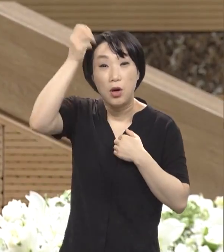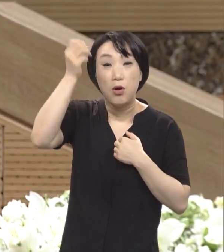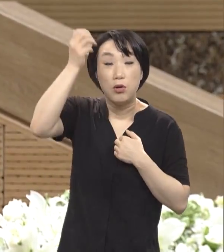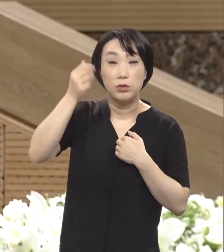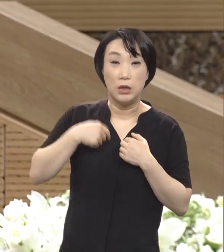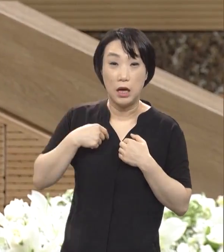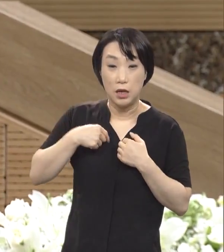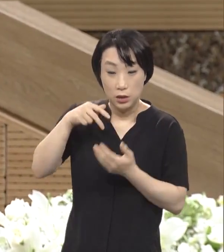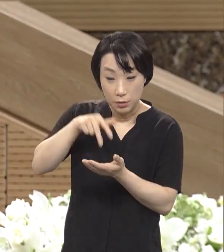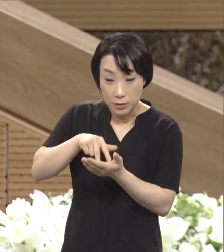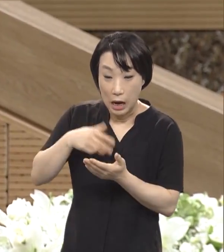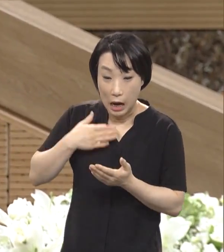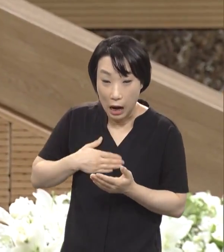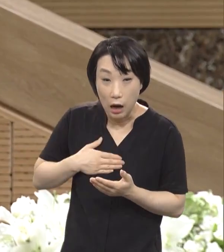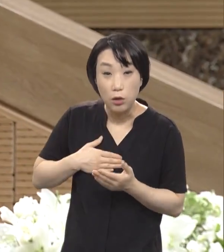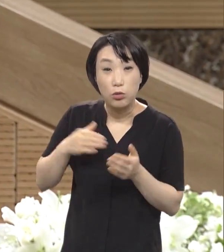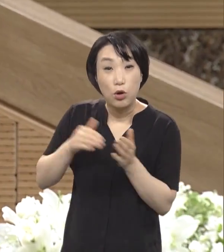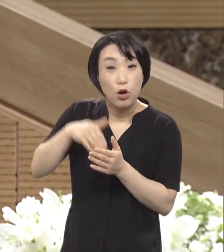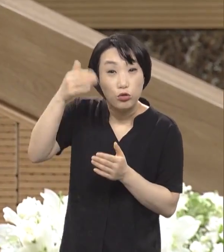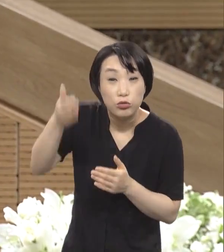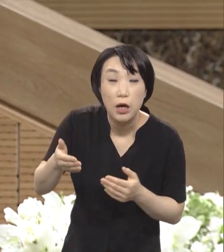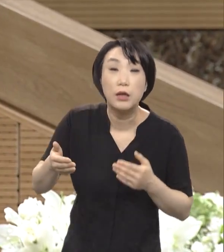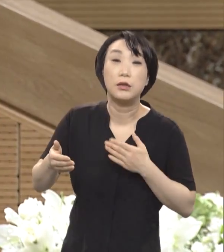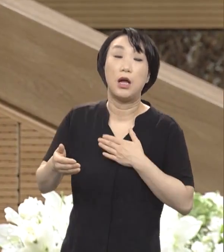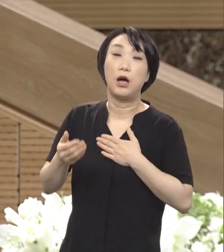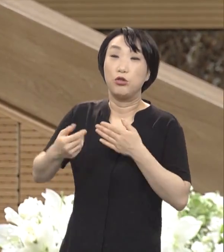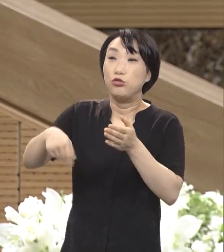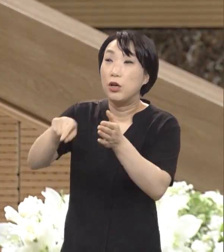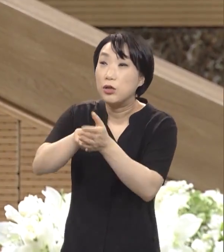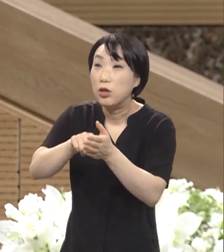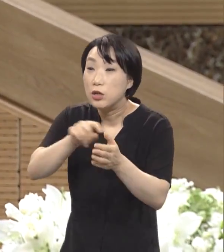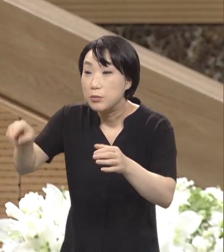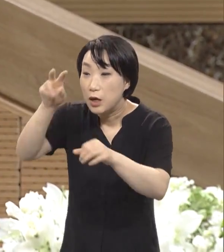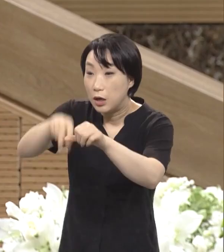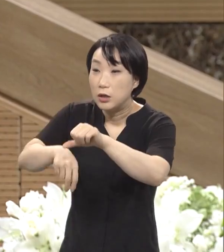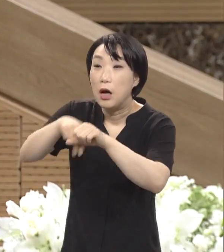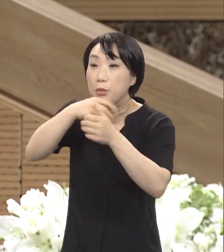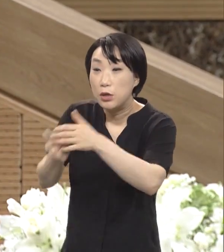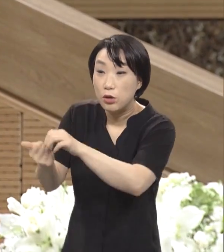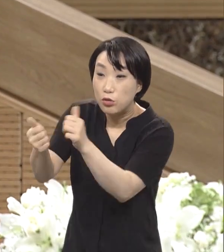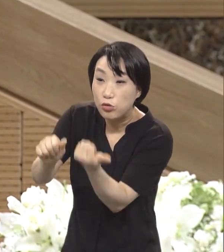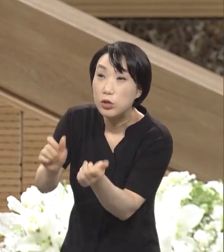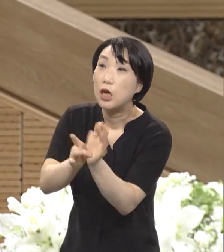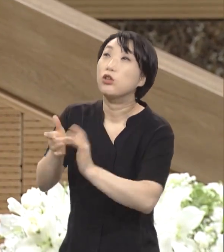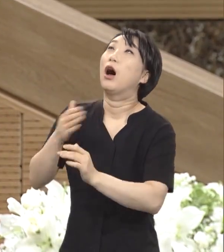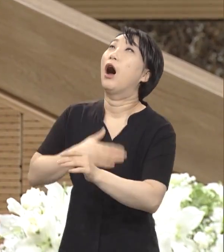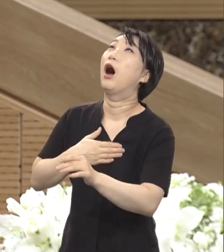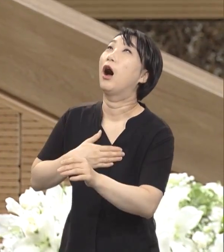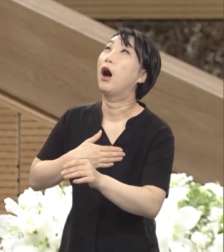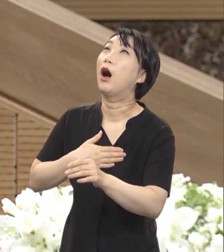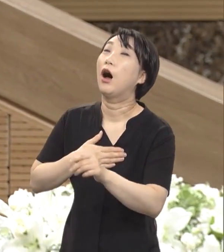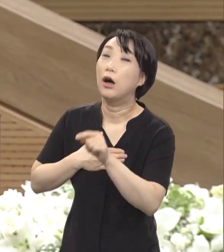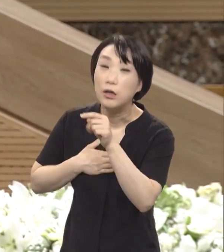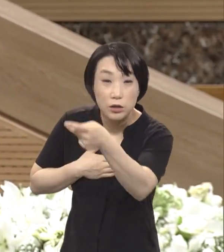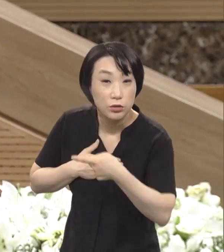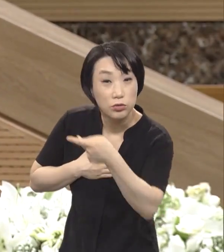영적인 내 사정을 알고 나를 위해 죽어서 피 흘리신 예수를 아는 것이다 이